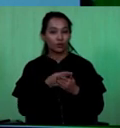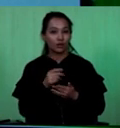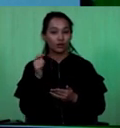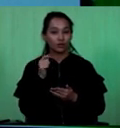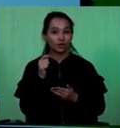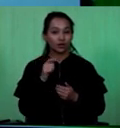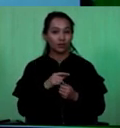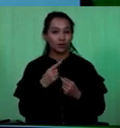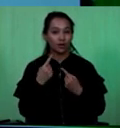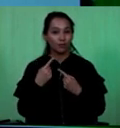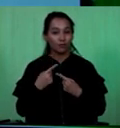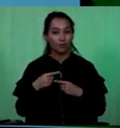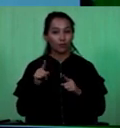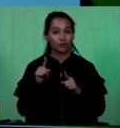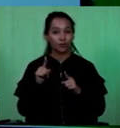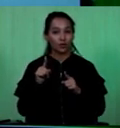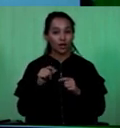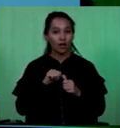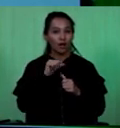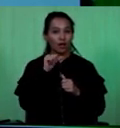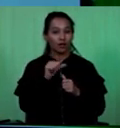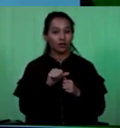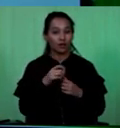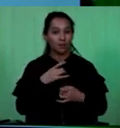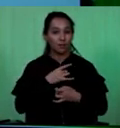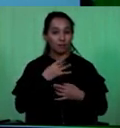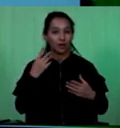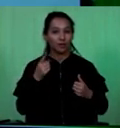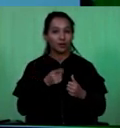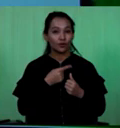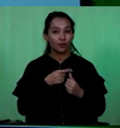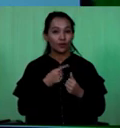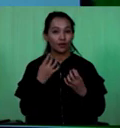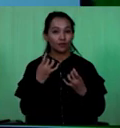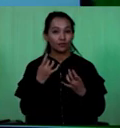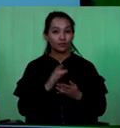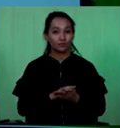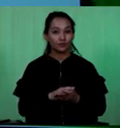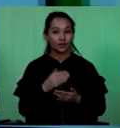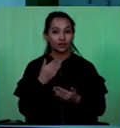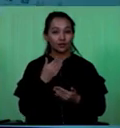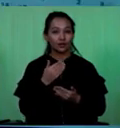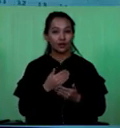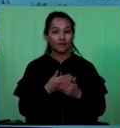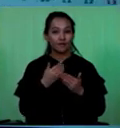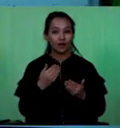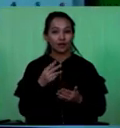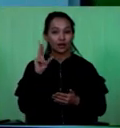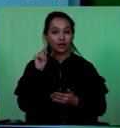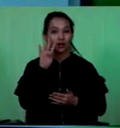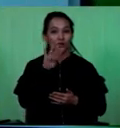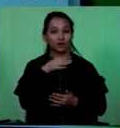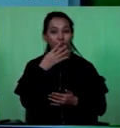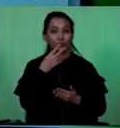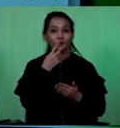Yakshanbadan tashqari ajratib ko'rsatilgan bayramlarning nomini ayting. Keling, sizlarga avval kalendarni